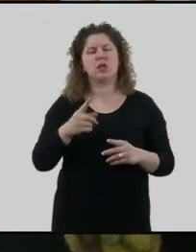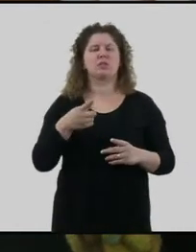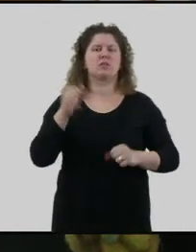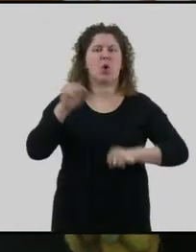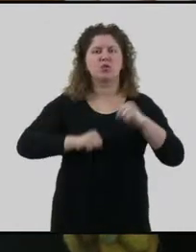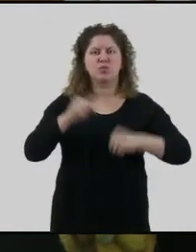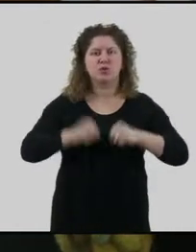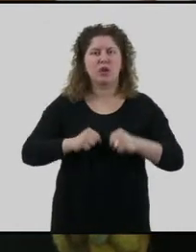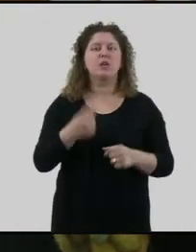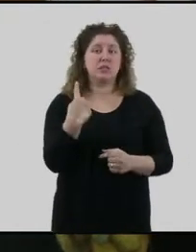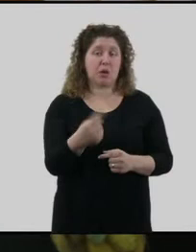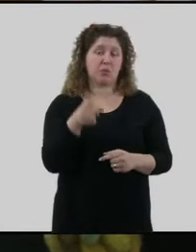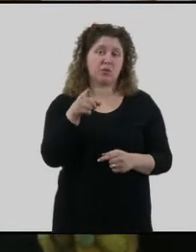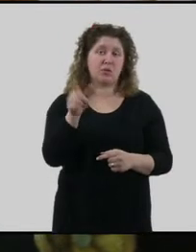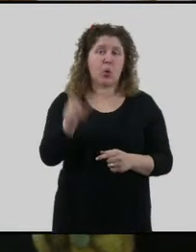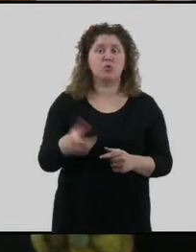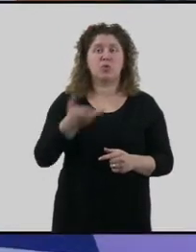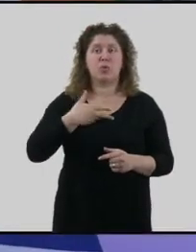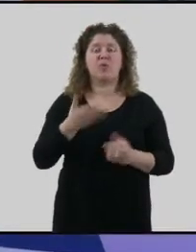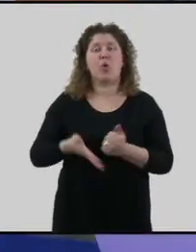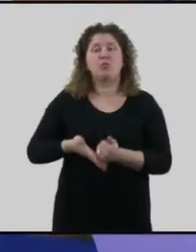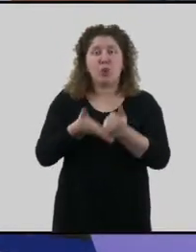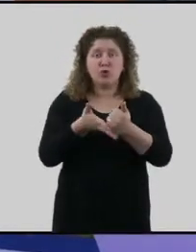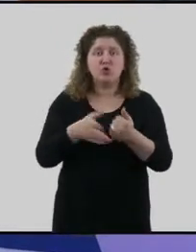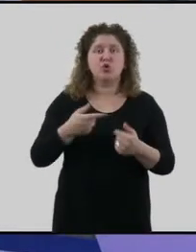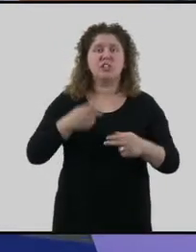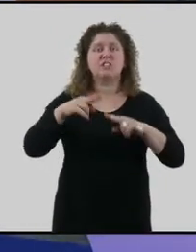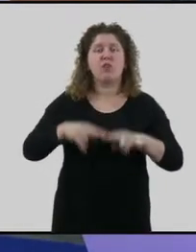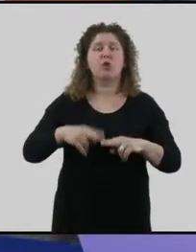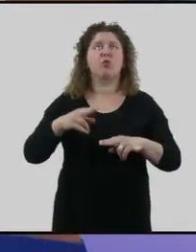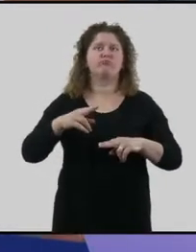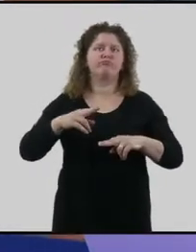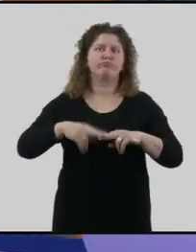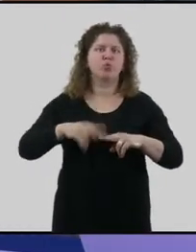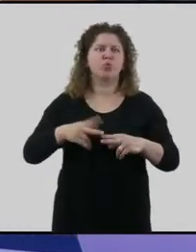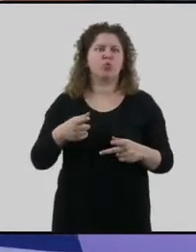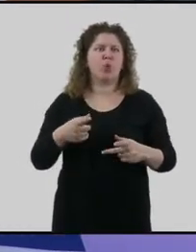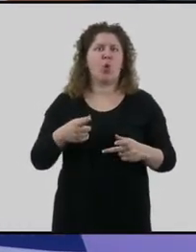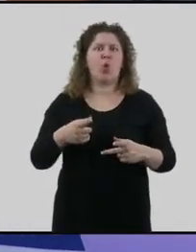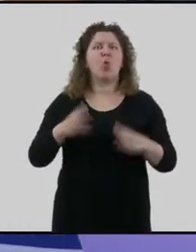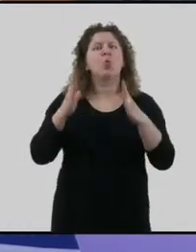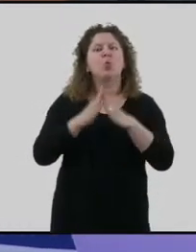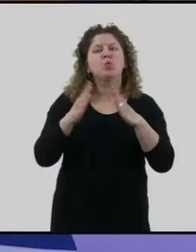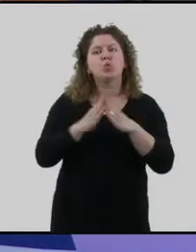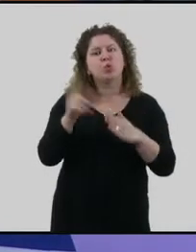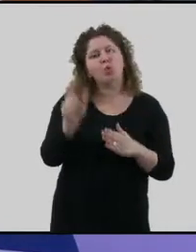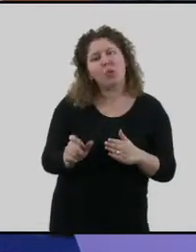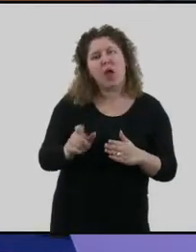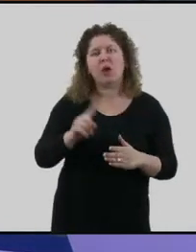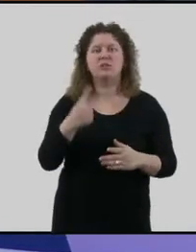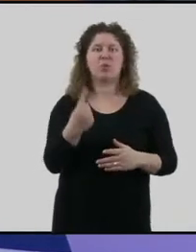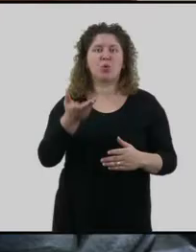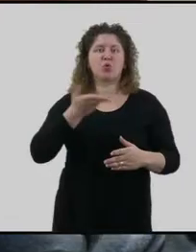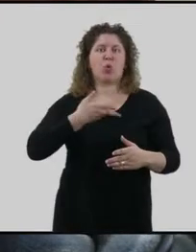osposobljavanja i same time dobivaju podršku i priliku da budu stvarno udomitelji, ne samo nosioci jedne određene dozvole